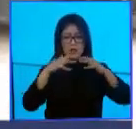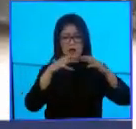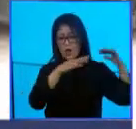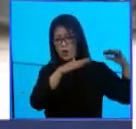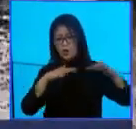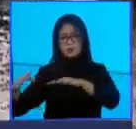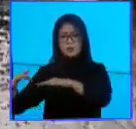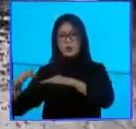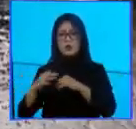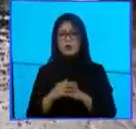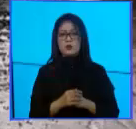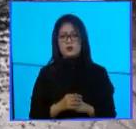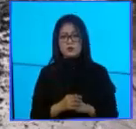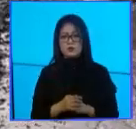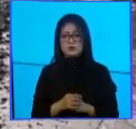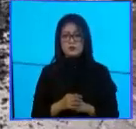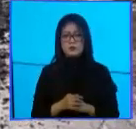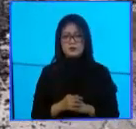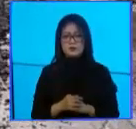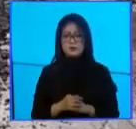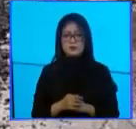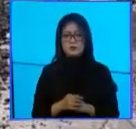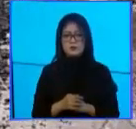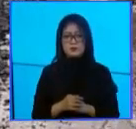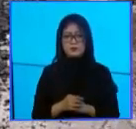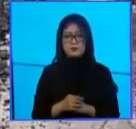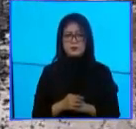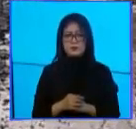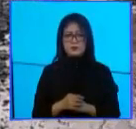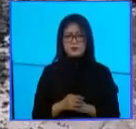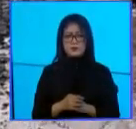Dari Pariaman, Sumatera Barat, Eka Gus Priadi, iNews melaporkan.